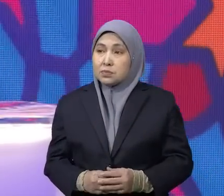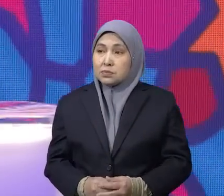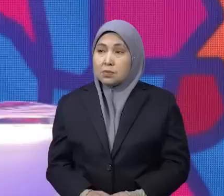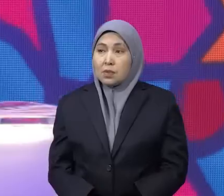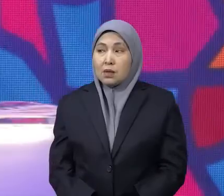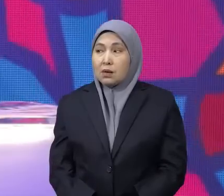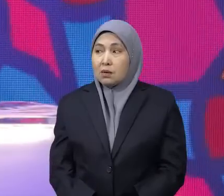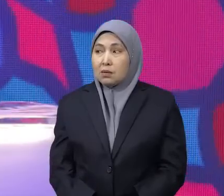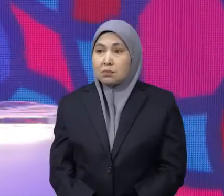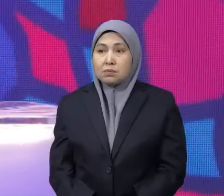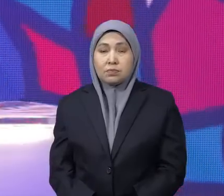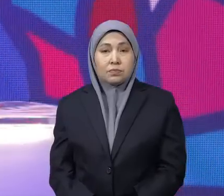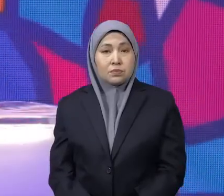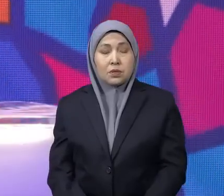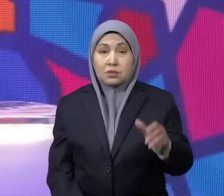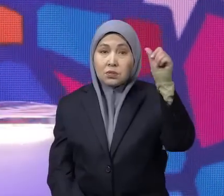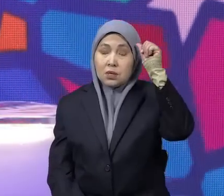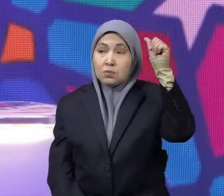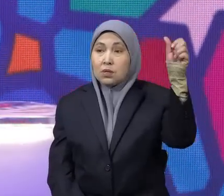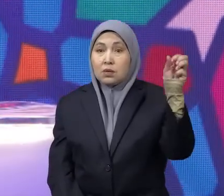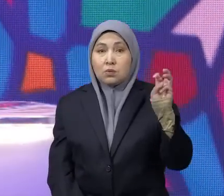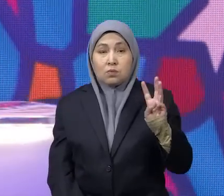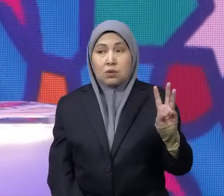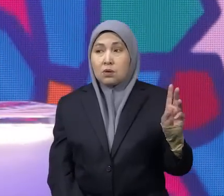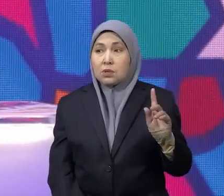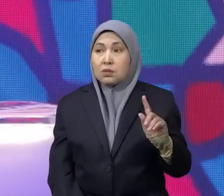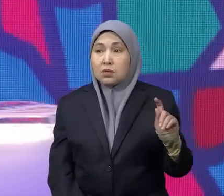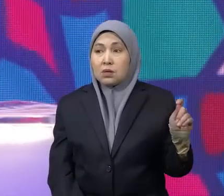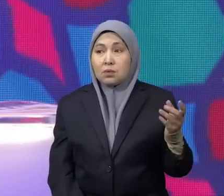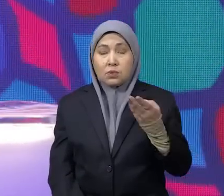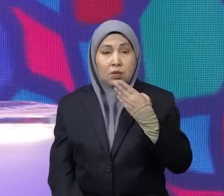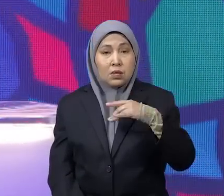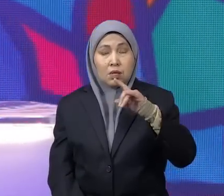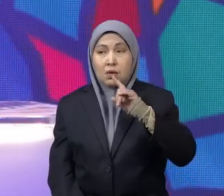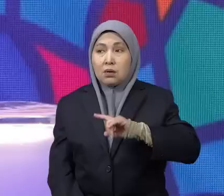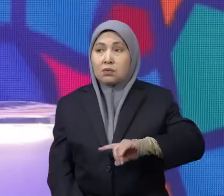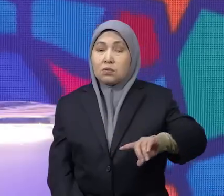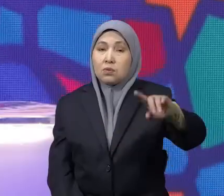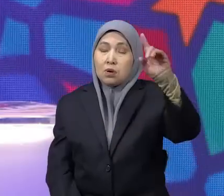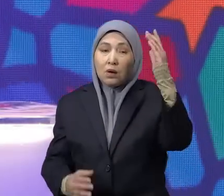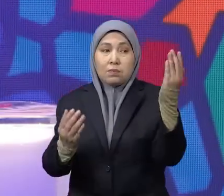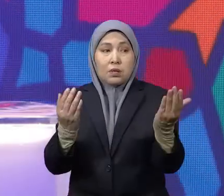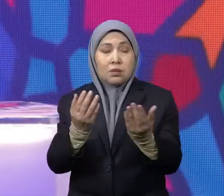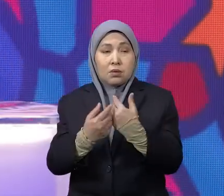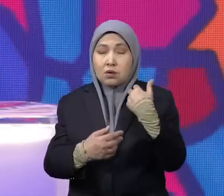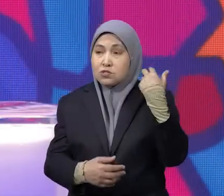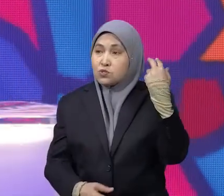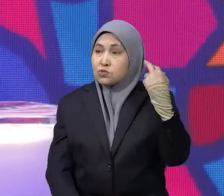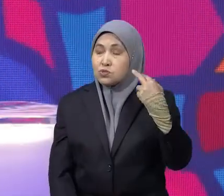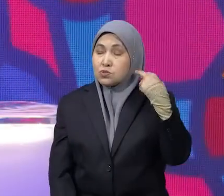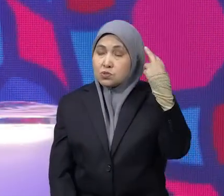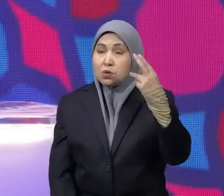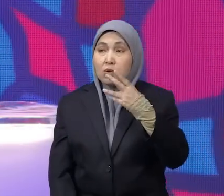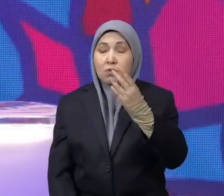العظيم. السلام عليكم ورحمة الله وبركاته. الحمد لله ثم الحمد لله والصلاة والسلام على رسول الله